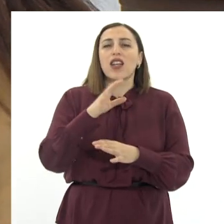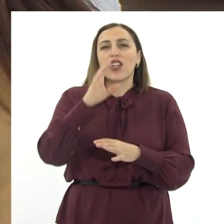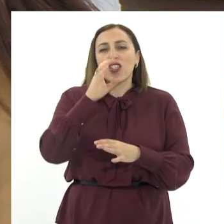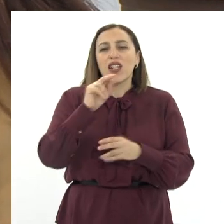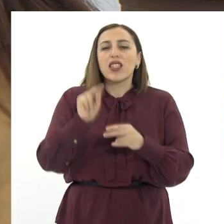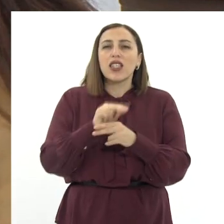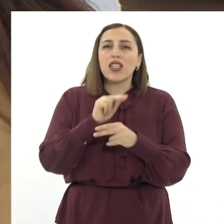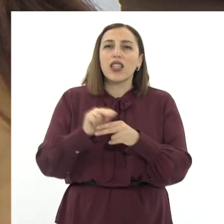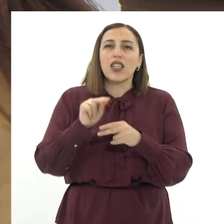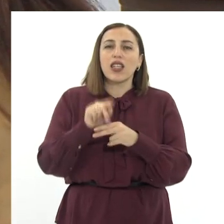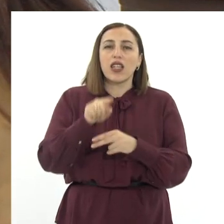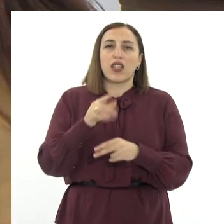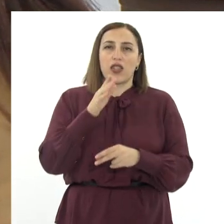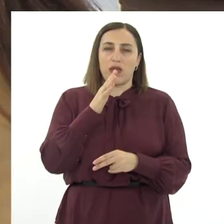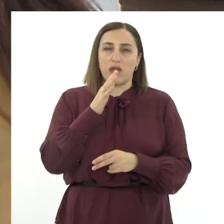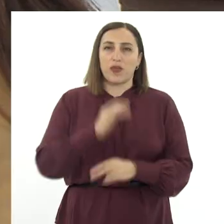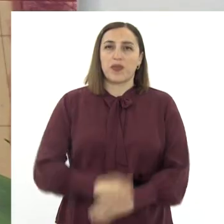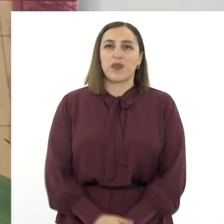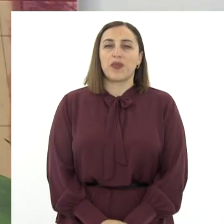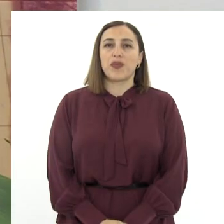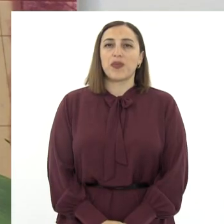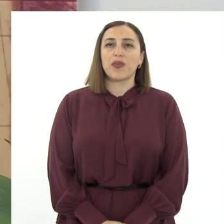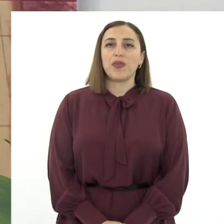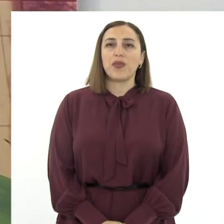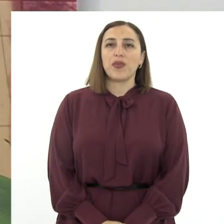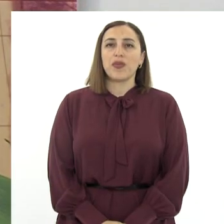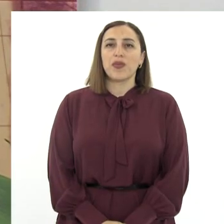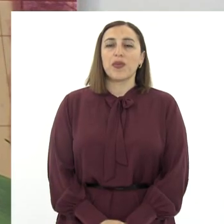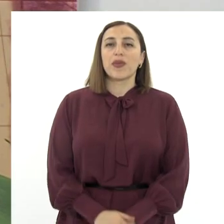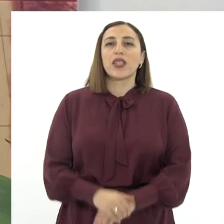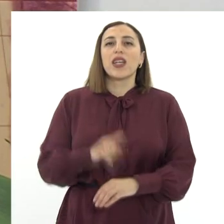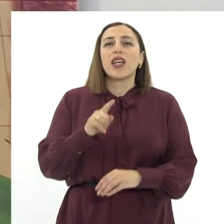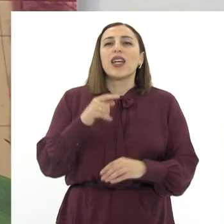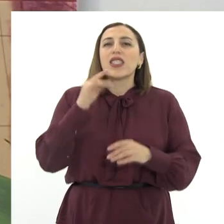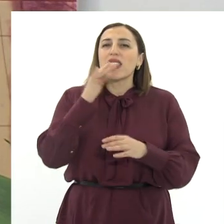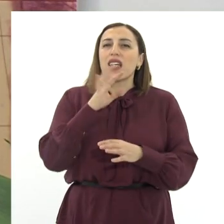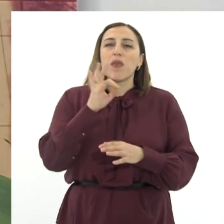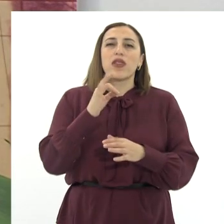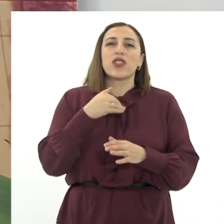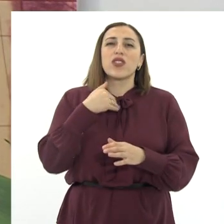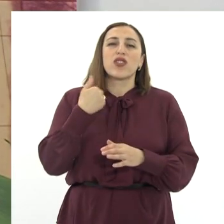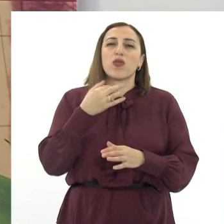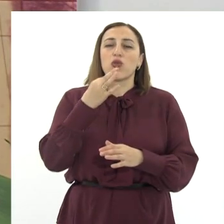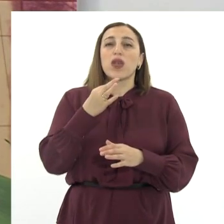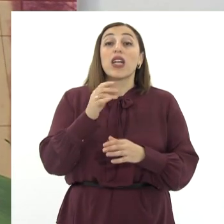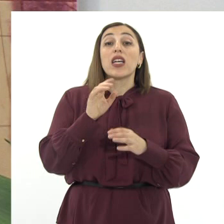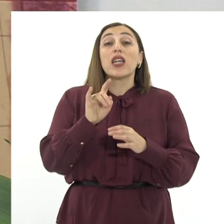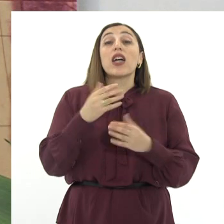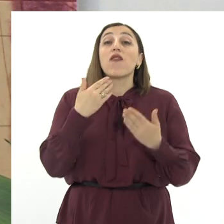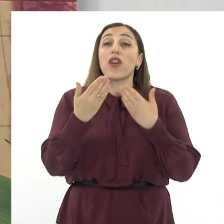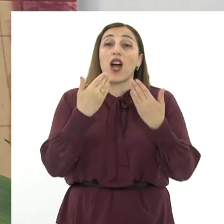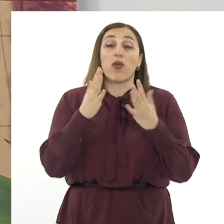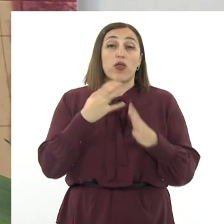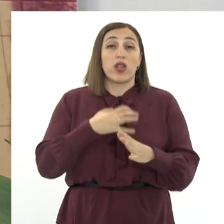սխալները շանտիժ դաստիարակման գործում։ Ես սխալը չասեմ, ասեմ վերաբերմունքը, որը ճիշտ